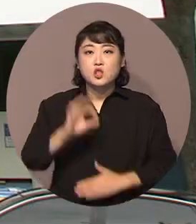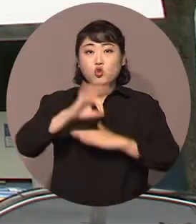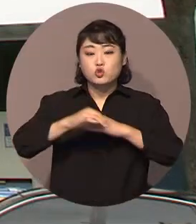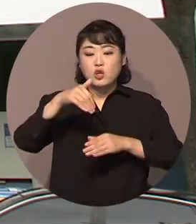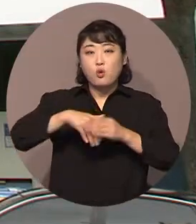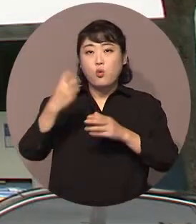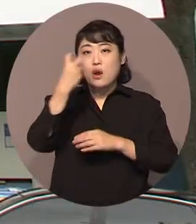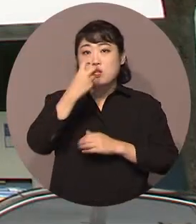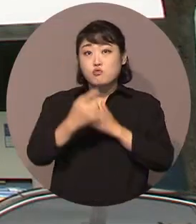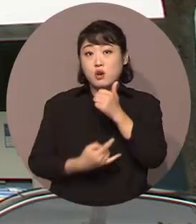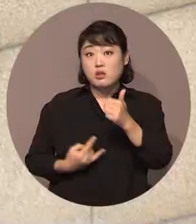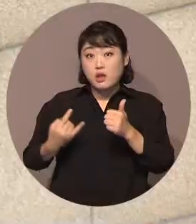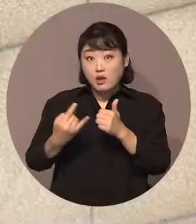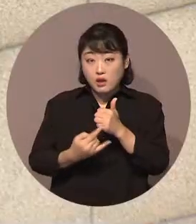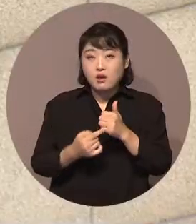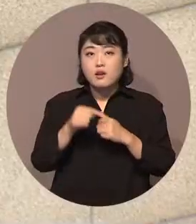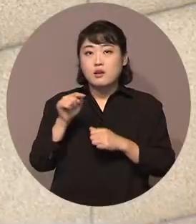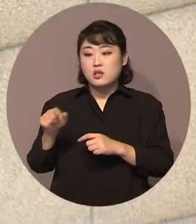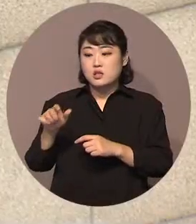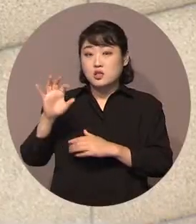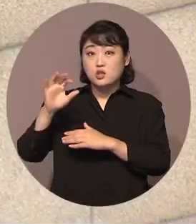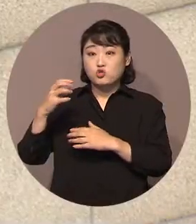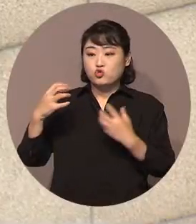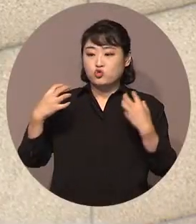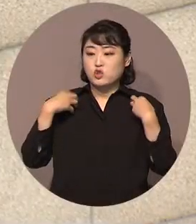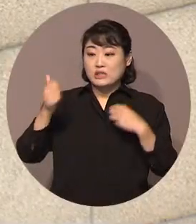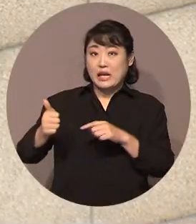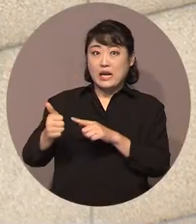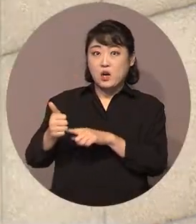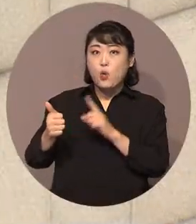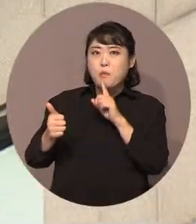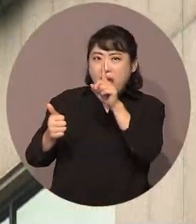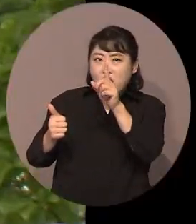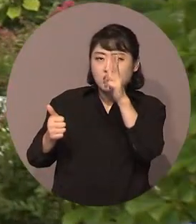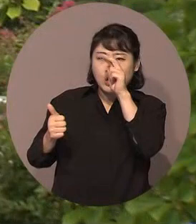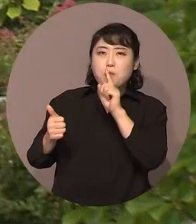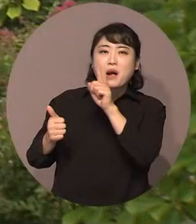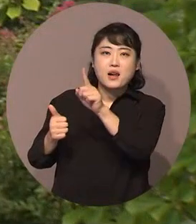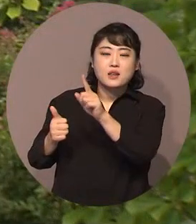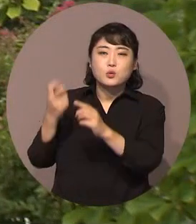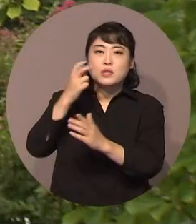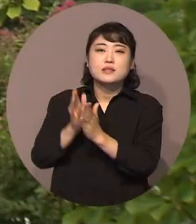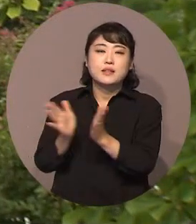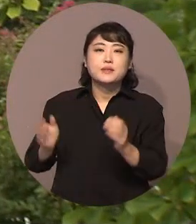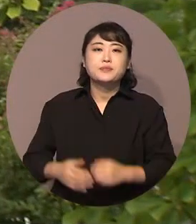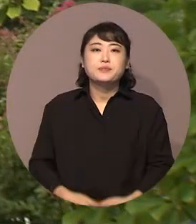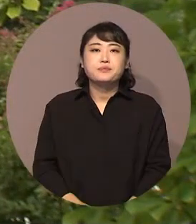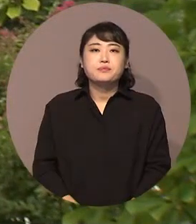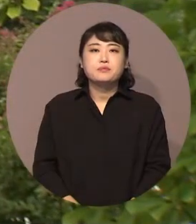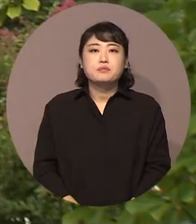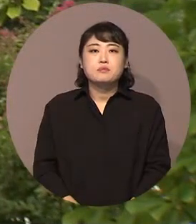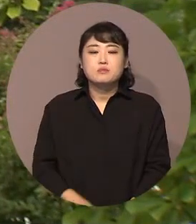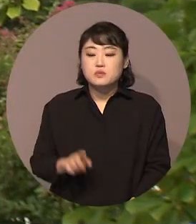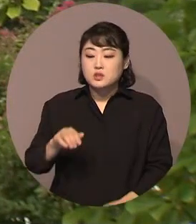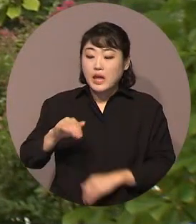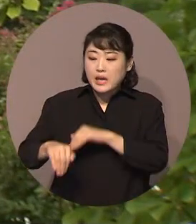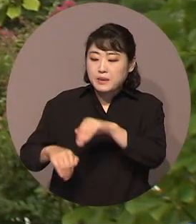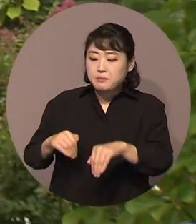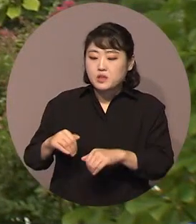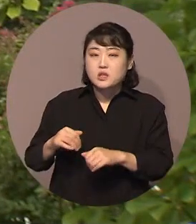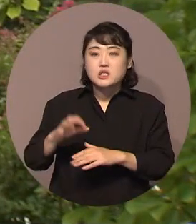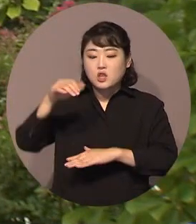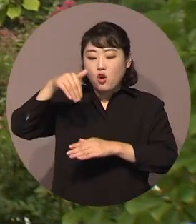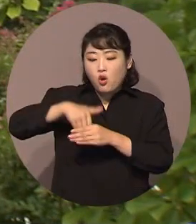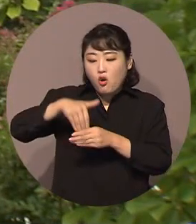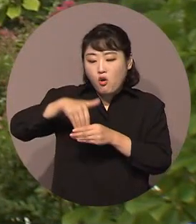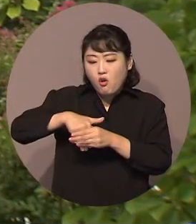서구선거관리위원회가 서구청장을 경찰에 고발하면서 수사가 진행됐습니다. 검찰은 서구청장의 개입이 선거에 미친 영향을